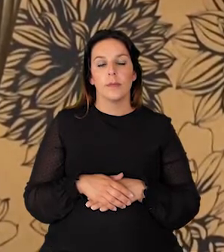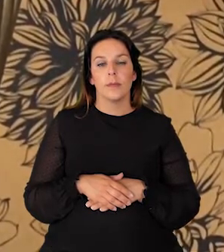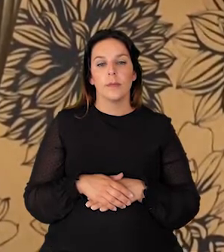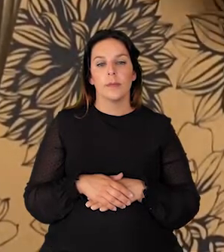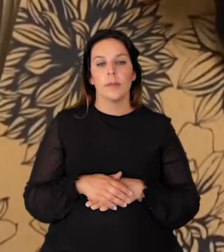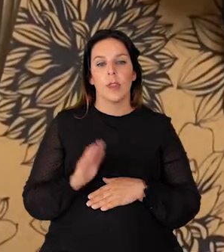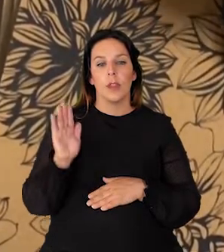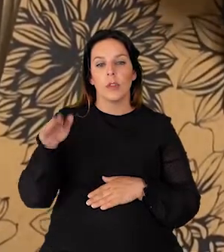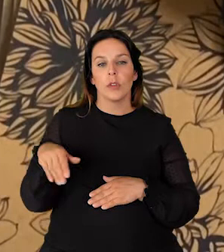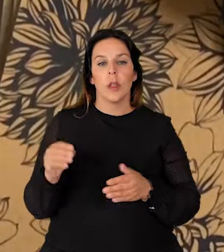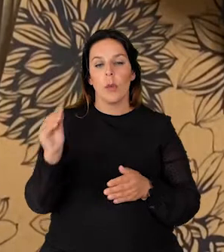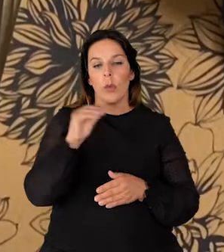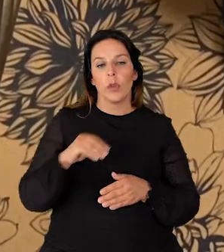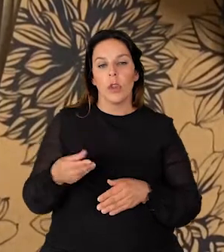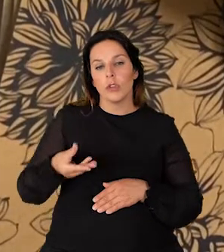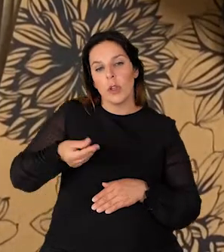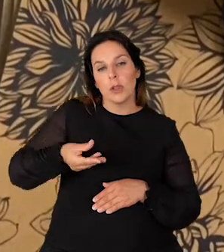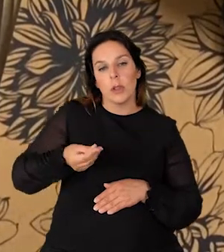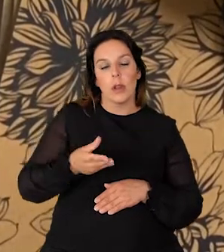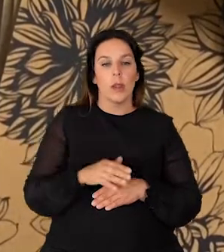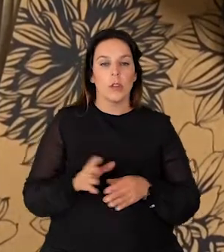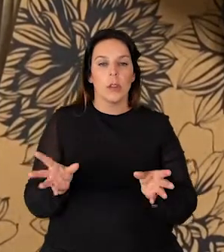Pozostało nam jeszcze sklejenie.